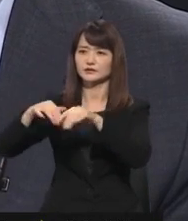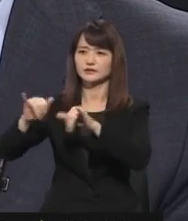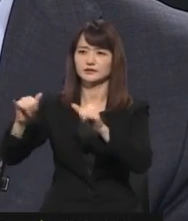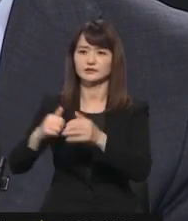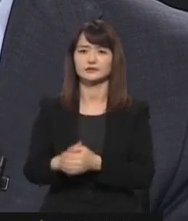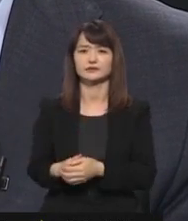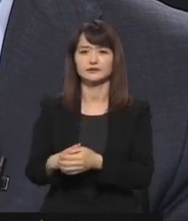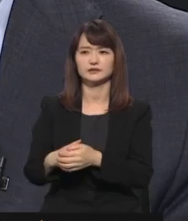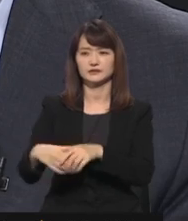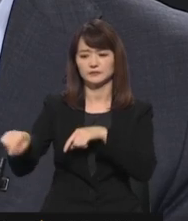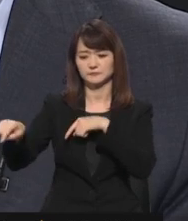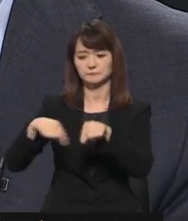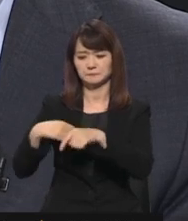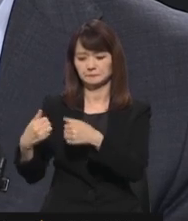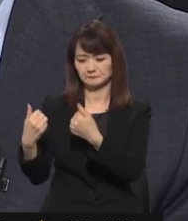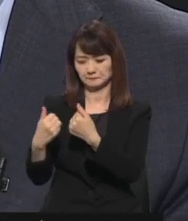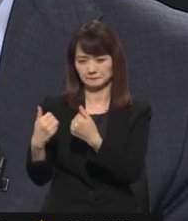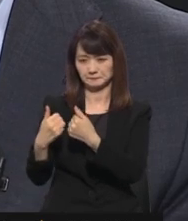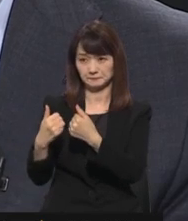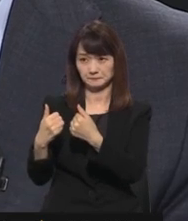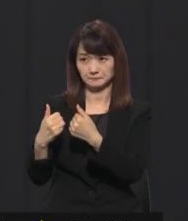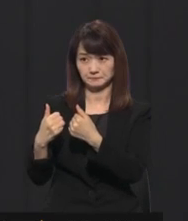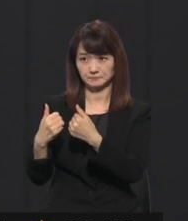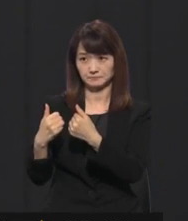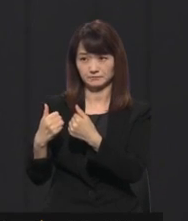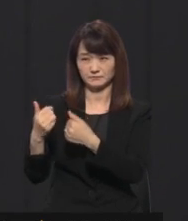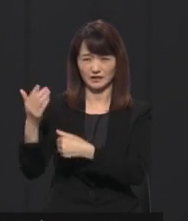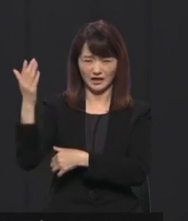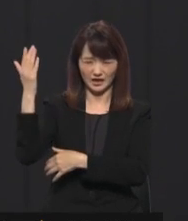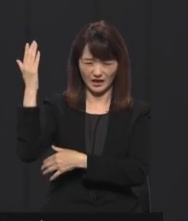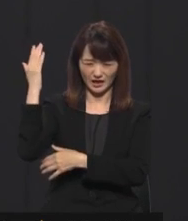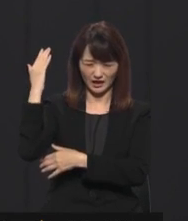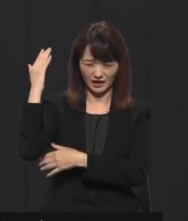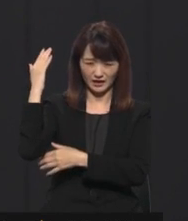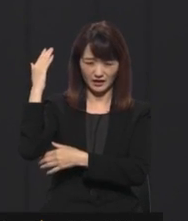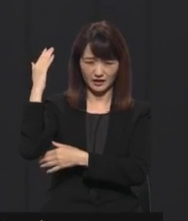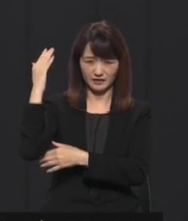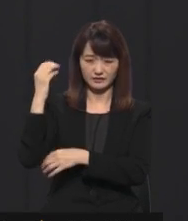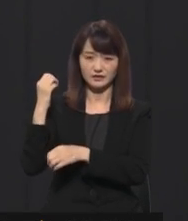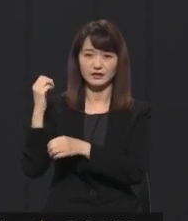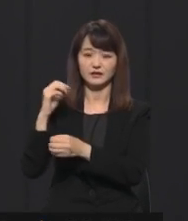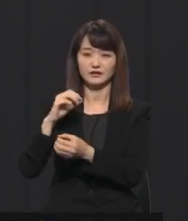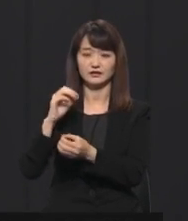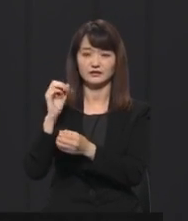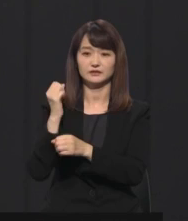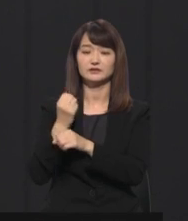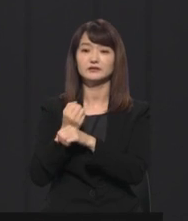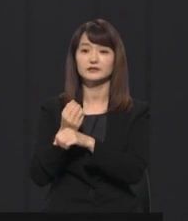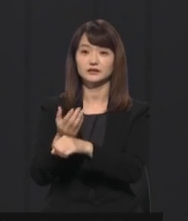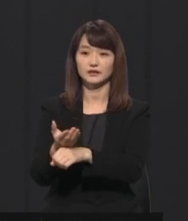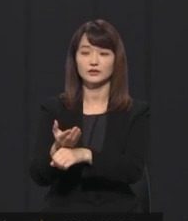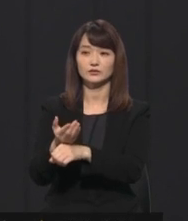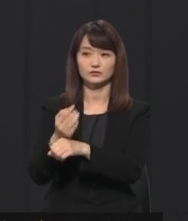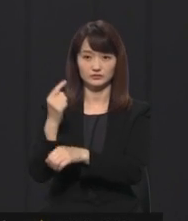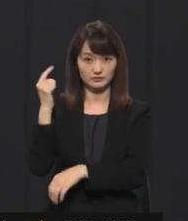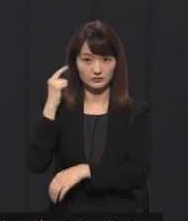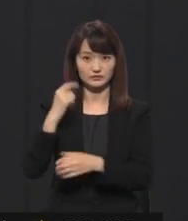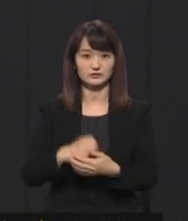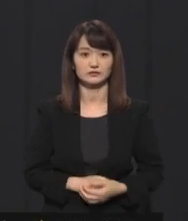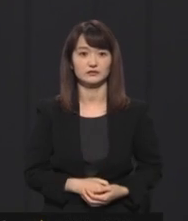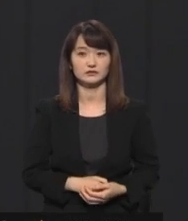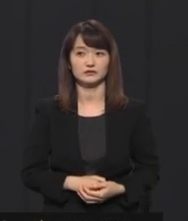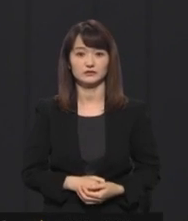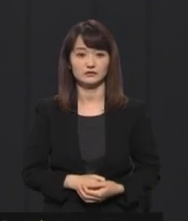협상이 있었다는 것을 구전 동화처럼 들어왔습니다 근데 에 목전에서 이런 얘기 갈 들었다는 사실 자체 근데